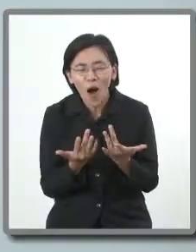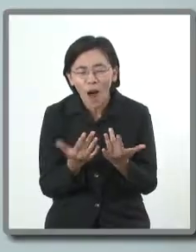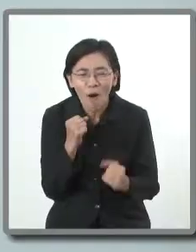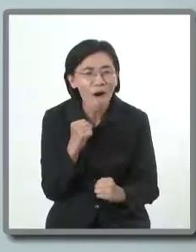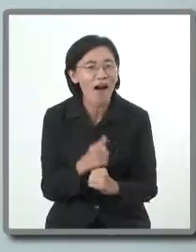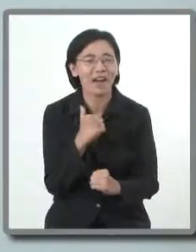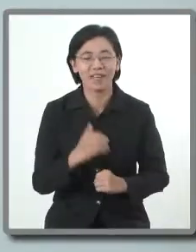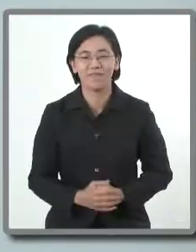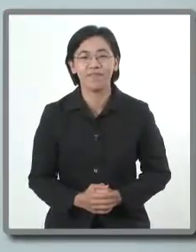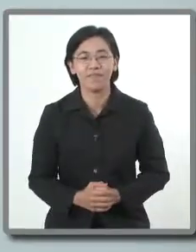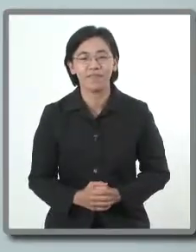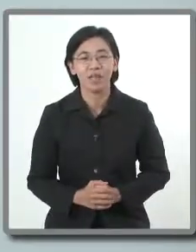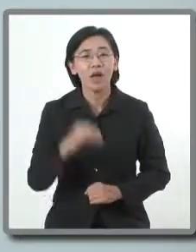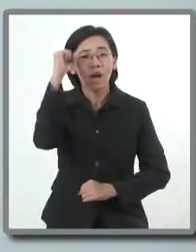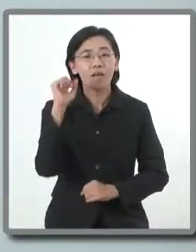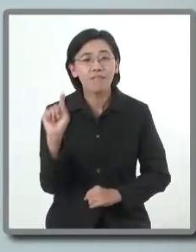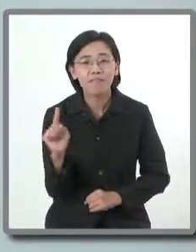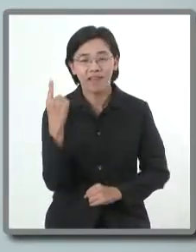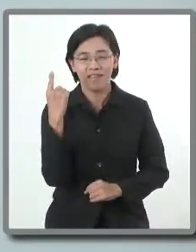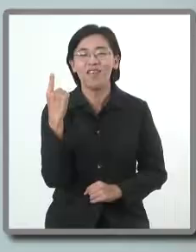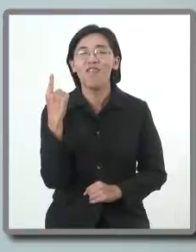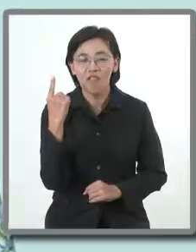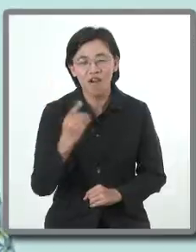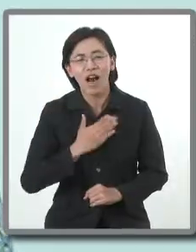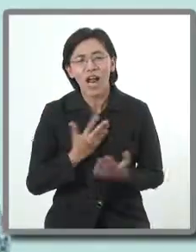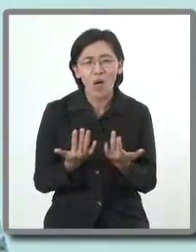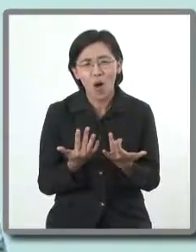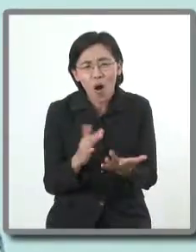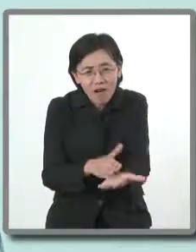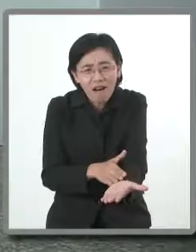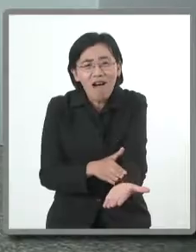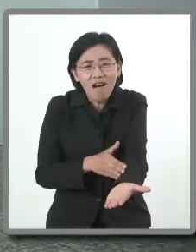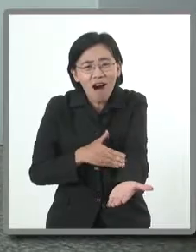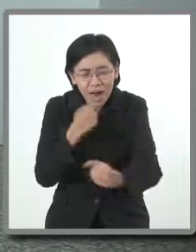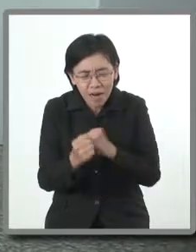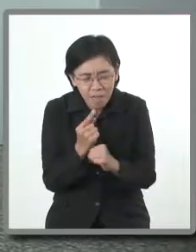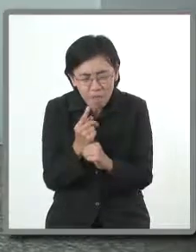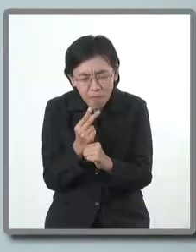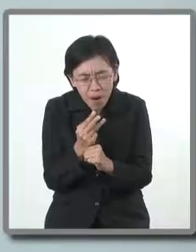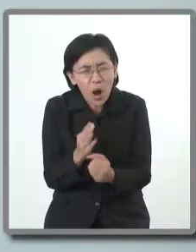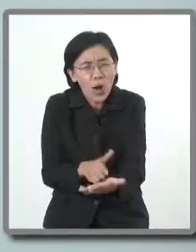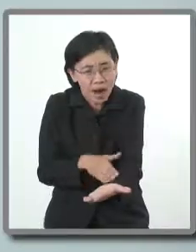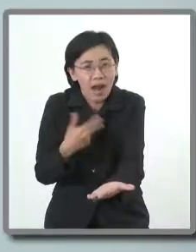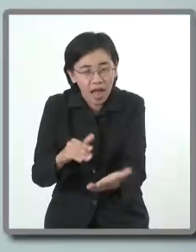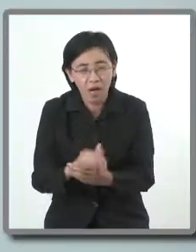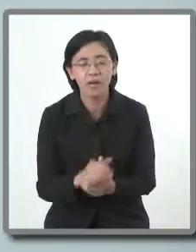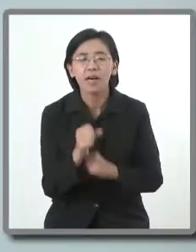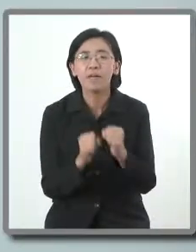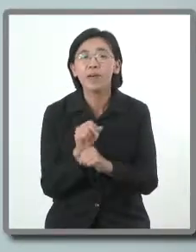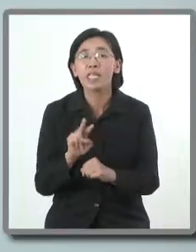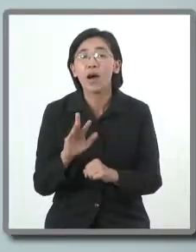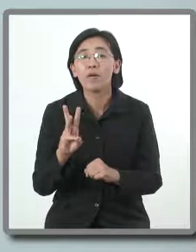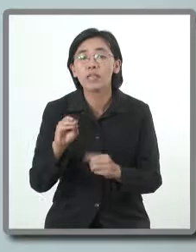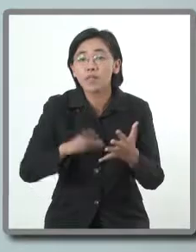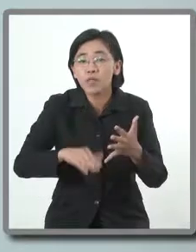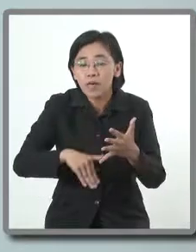ครับรถใหม่ก็เป็นสิ่งที่เรารอคอยกันมานานหลายปีด้วยกันนะครับเมื่อปลายปี60เนี่ยดำเนินการ